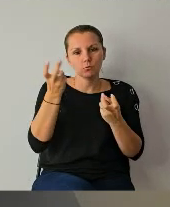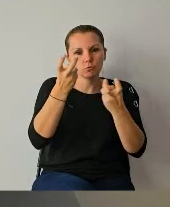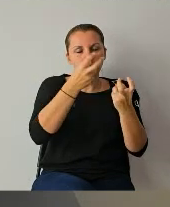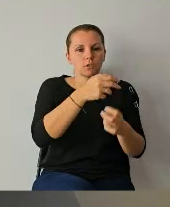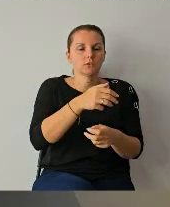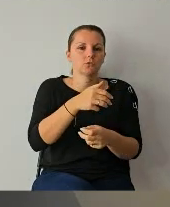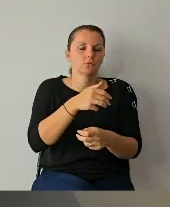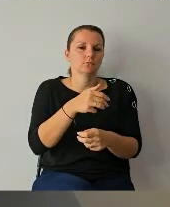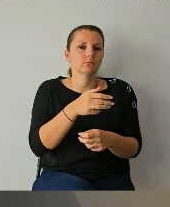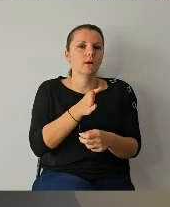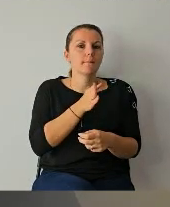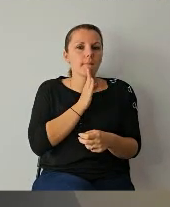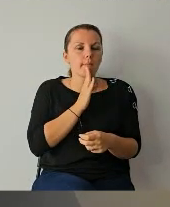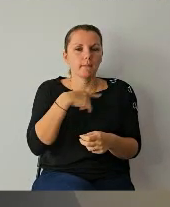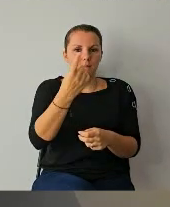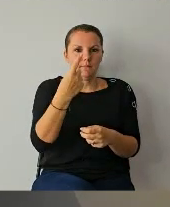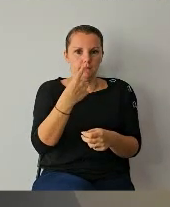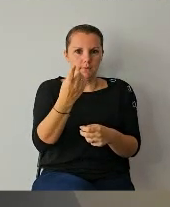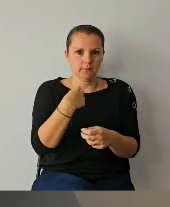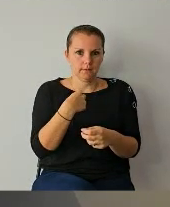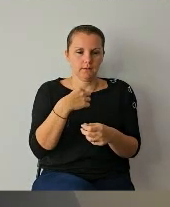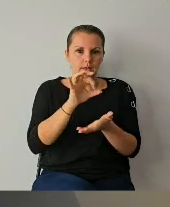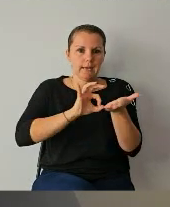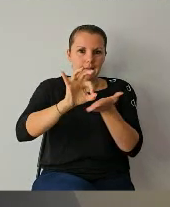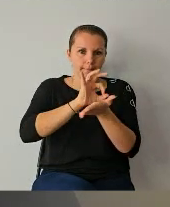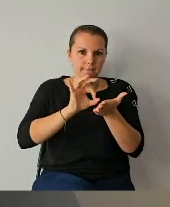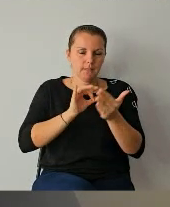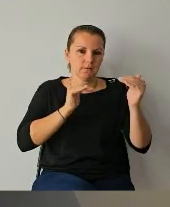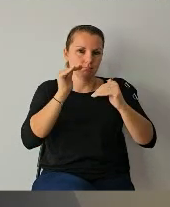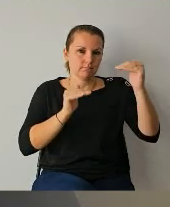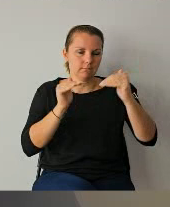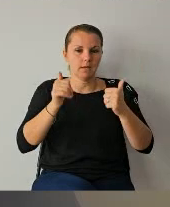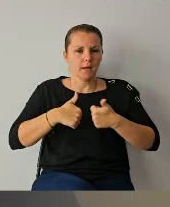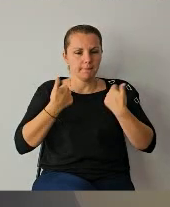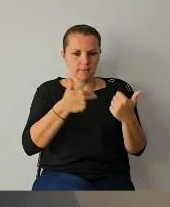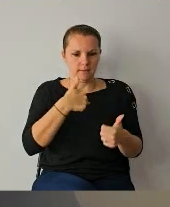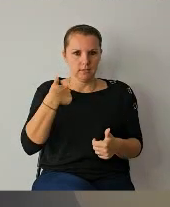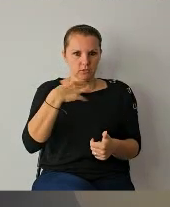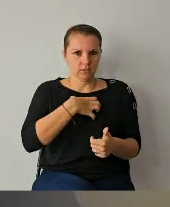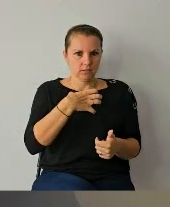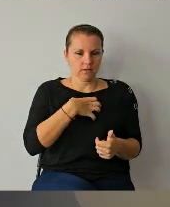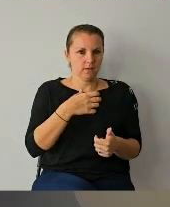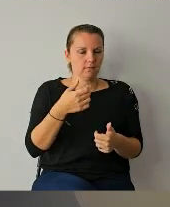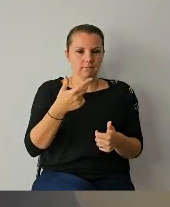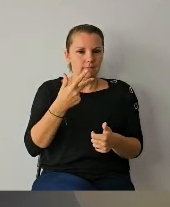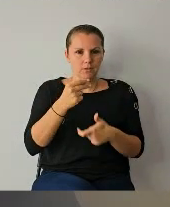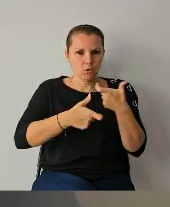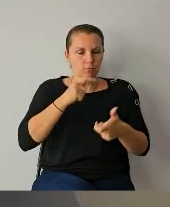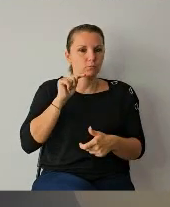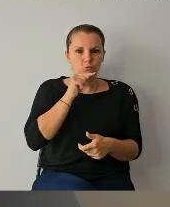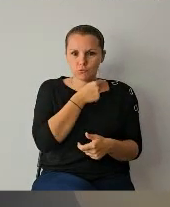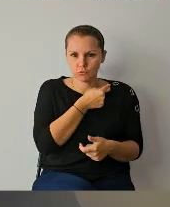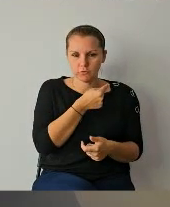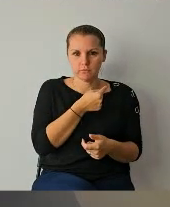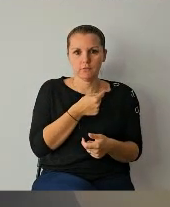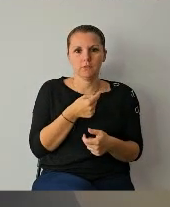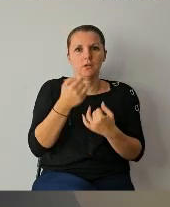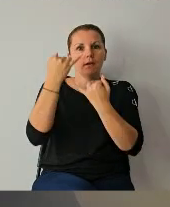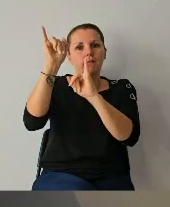sąsiadujących, no tak, żeby też i tym naszym dyrektorom nie było, jakby tam nie była taka krzywda, że gdzieś